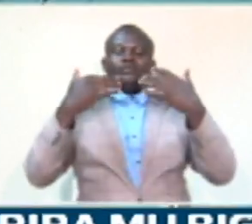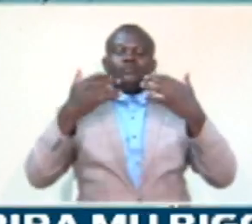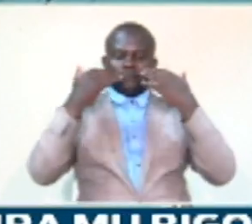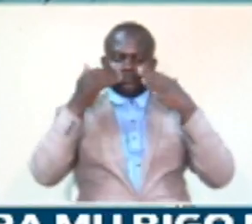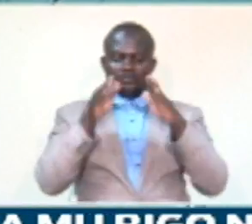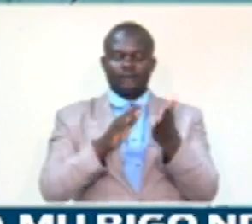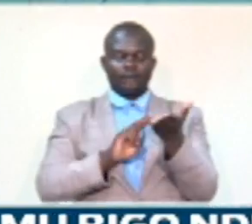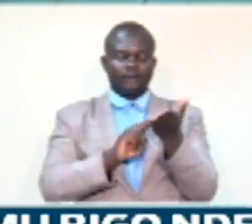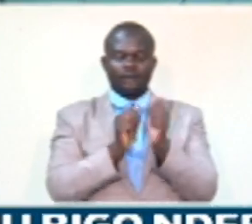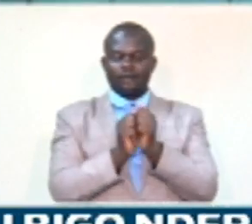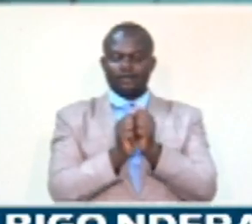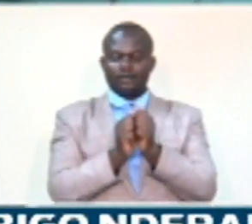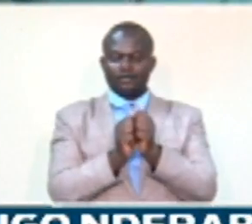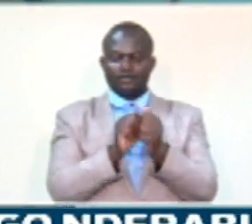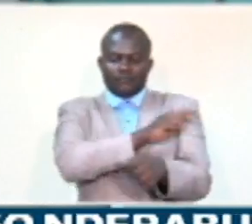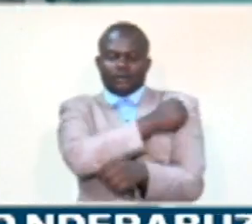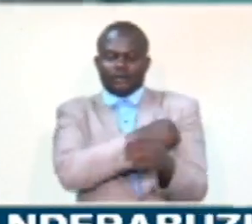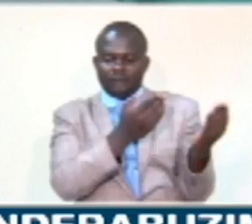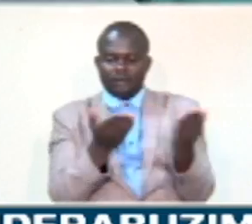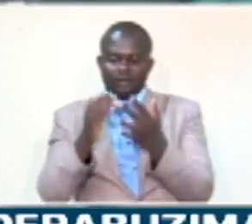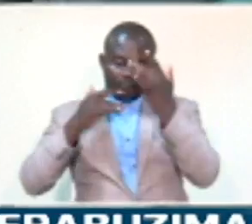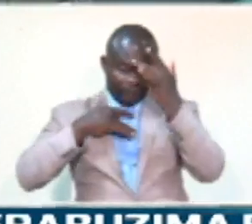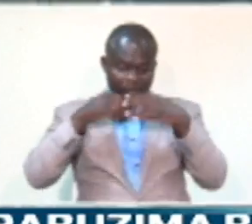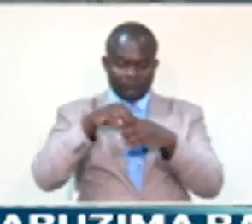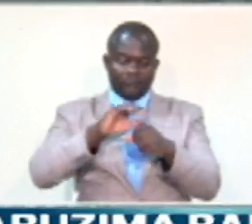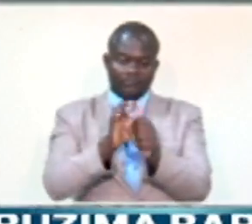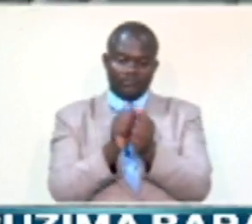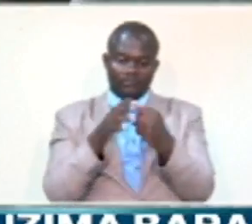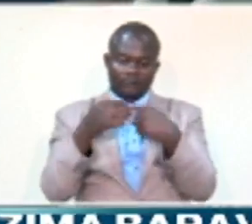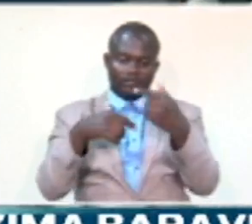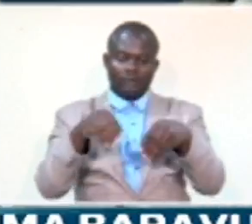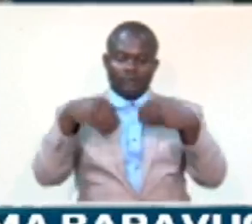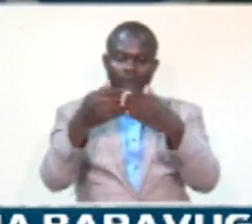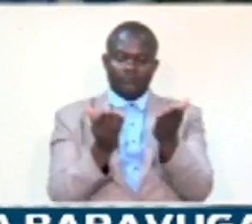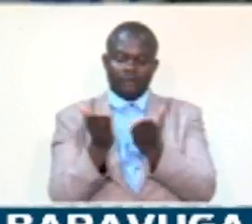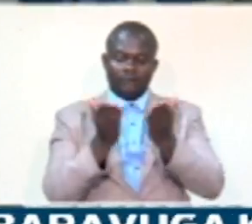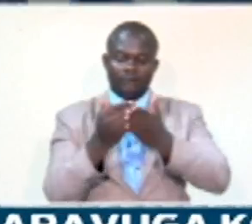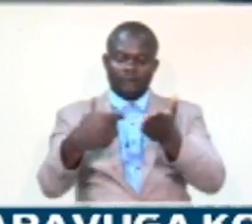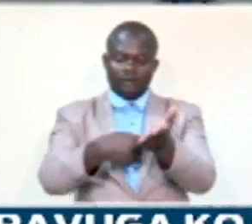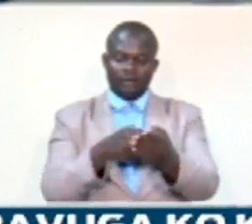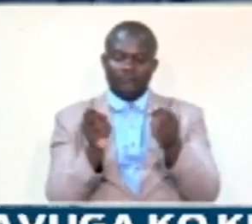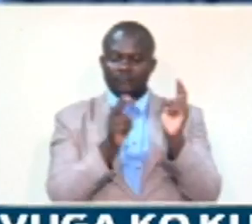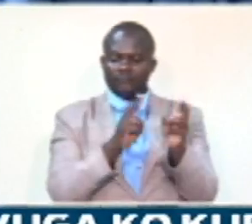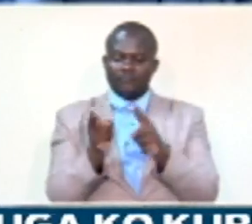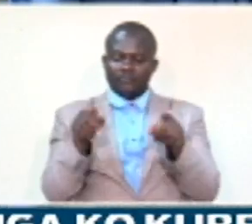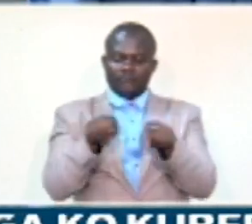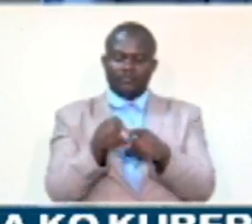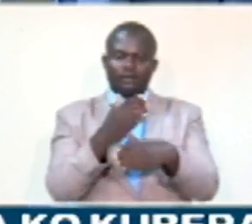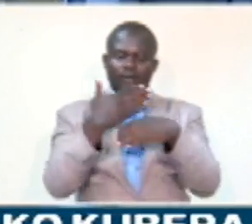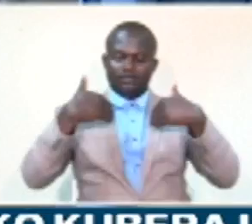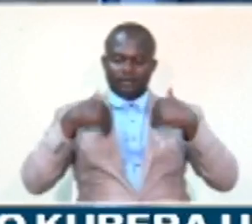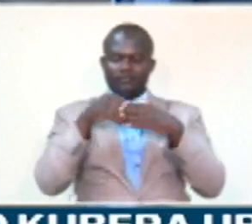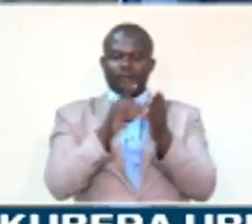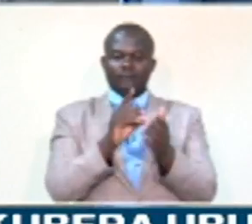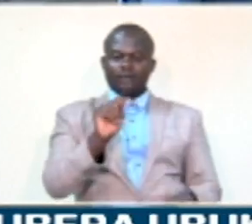yakonsomaga. Naho ibindi bitaro byakiraga abarwayi ba COVID-19 nk'ibya Nyarugenge birakomeza gutanga serivisi z'ubuvuzi zisanzwe nk'uko Minisitiri w'Ubuzima